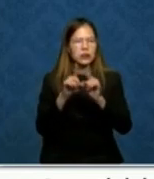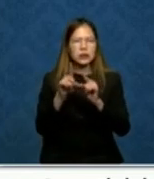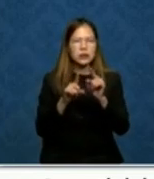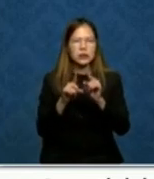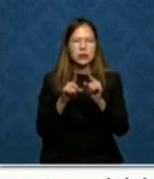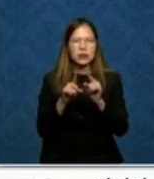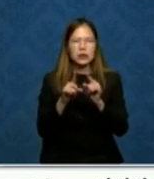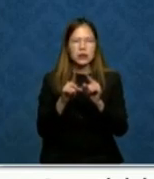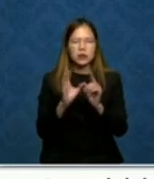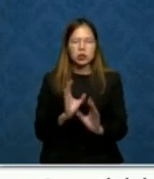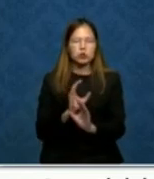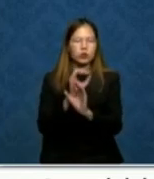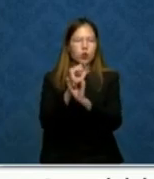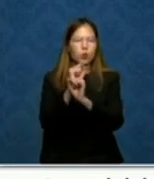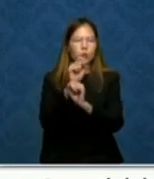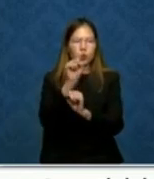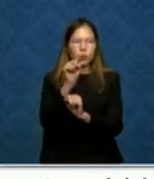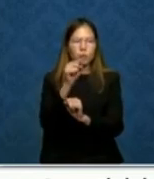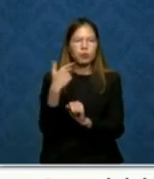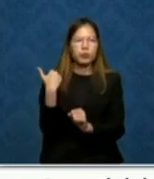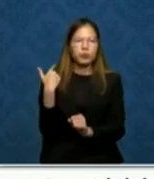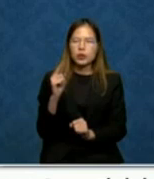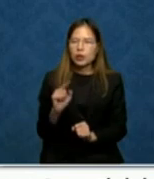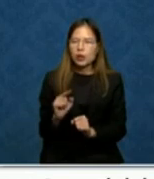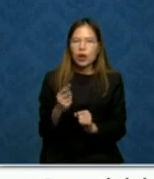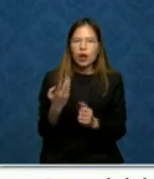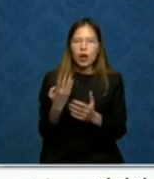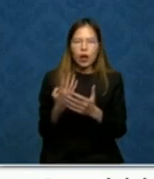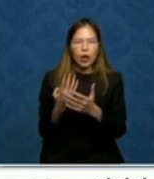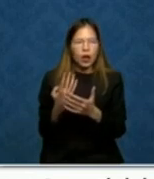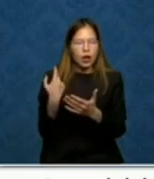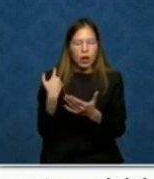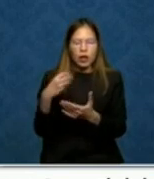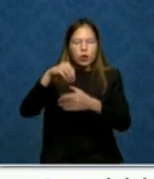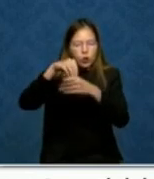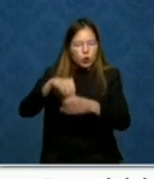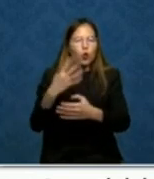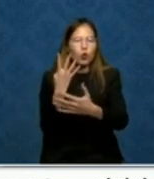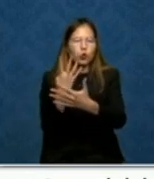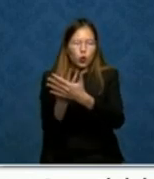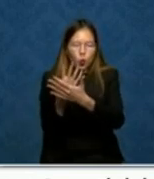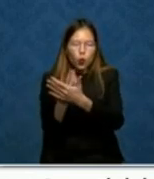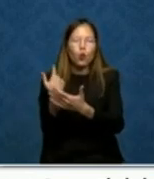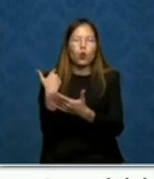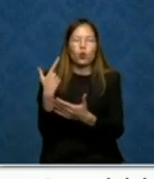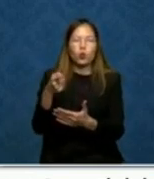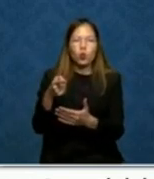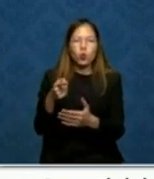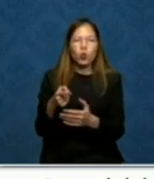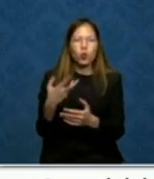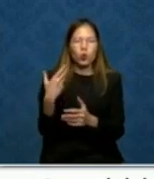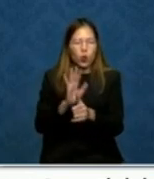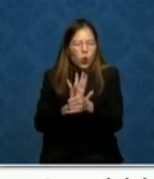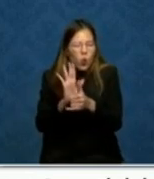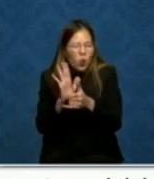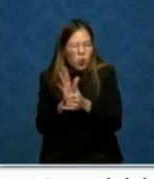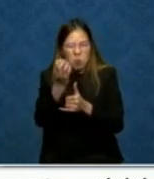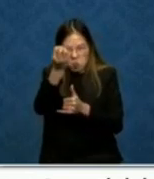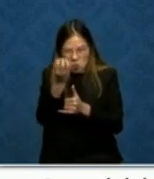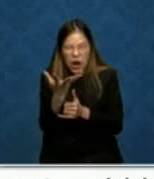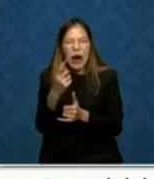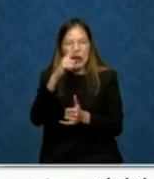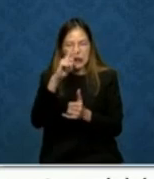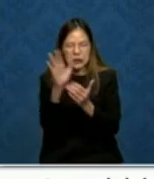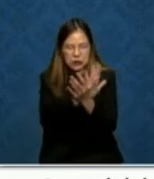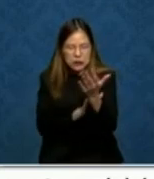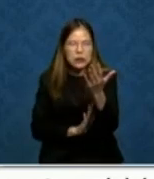UNDP ชี้ว่านักโทษข้ามเพศถูกละเมิดในเรือนจำในประเทศไทยจำนวนมากท่านประธานผมอยาก